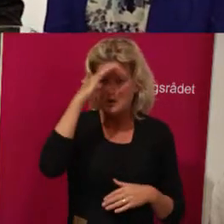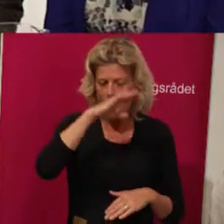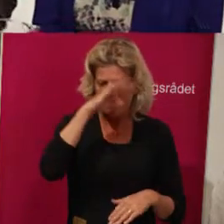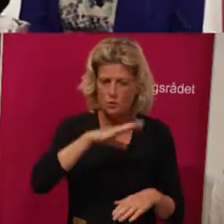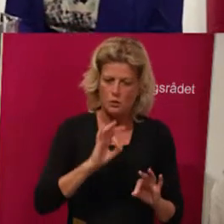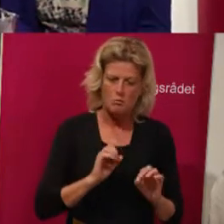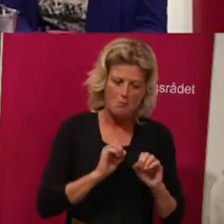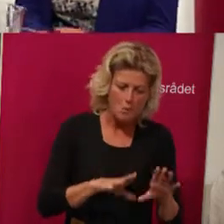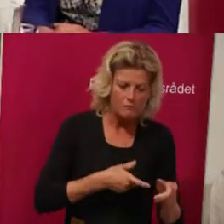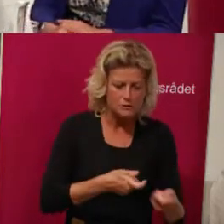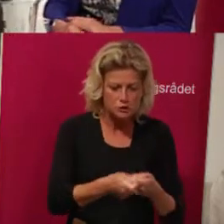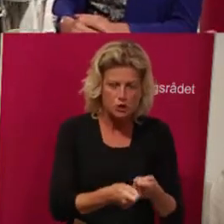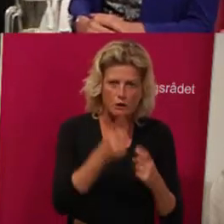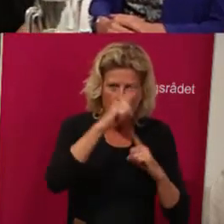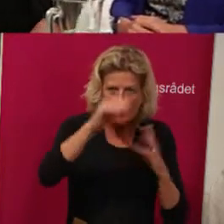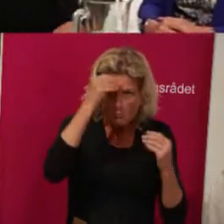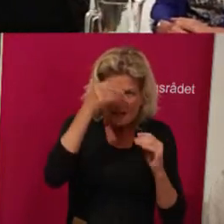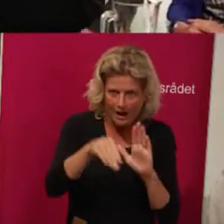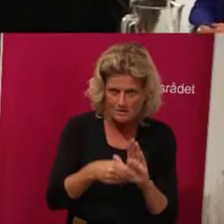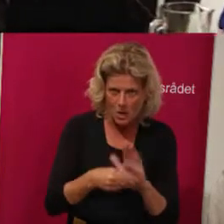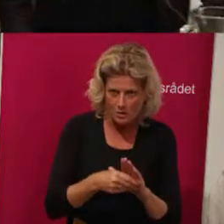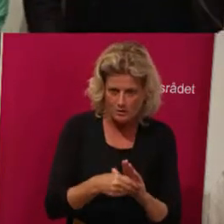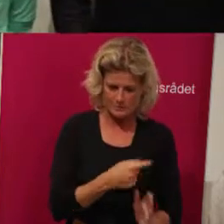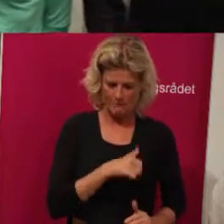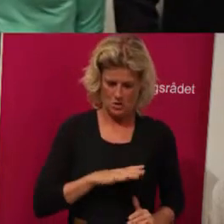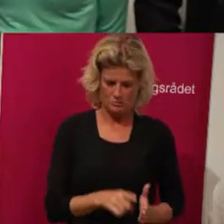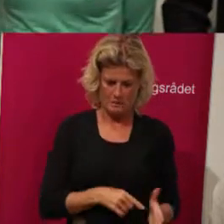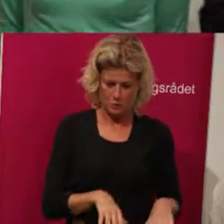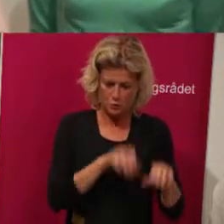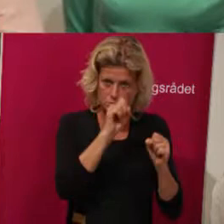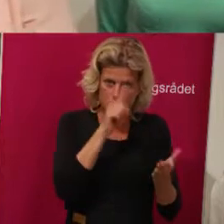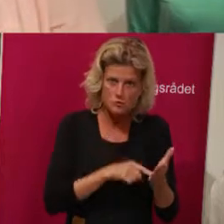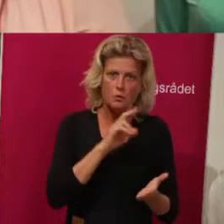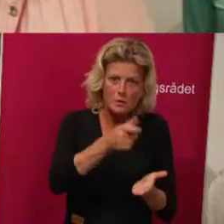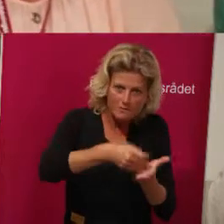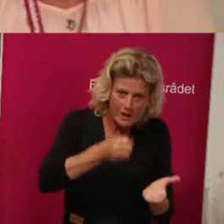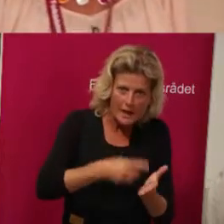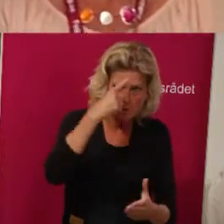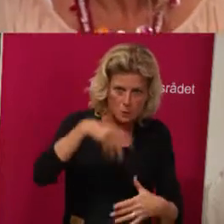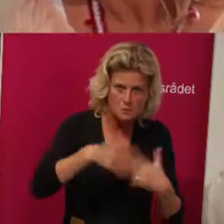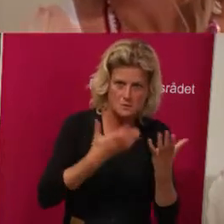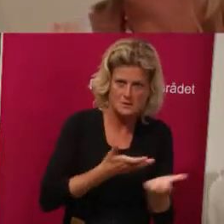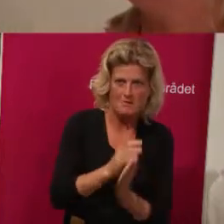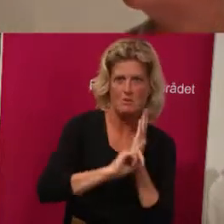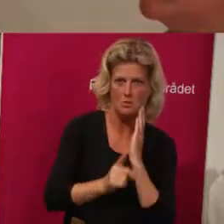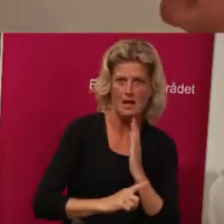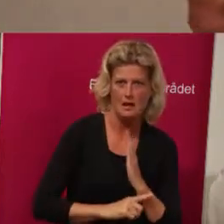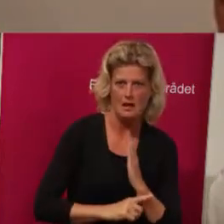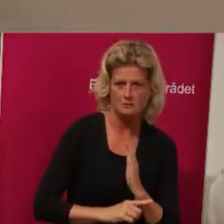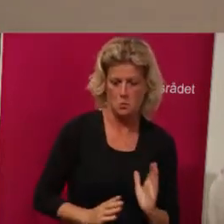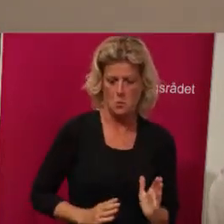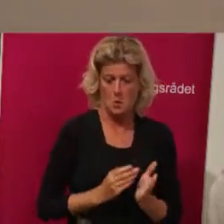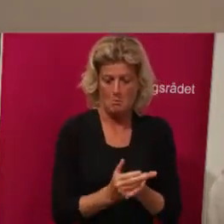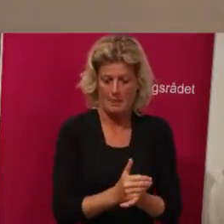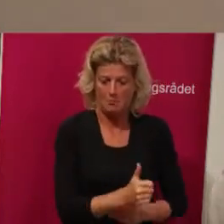styrning av folkbildningsanslaget och hur det kan gå till. Vi har ju som sagt ett särskilt uppdrag att utvärdera kultursamverkansmodellen. Och väldigt kort så kan